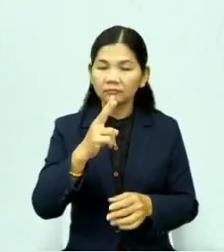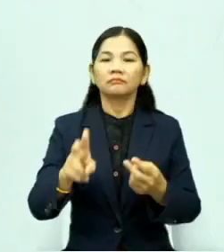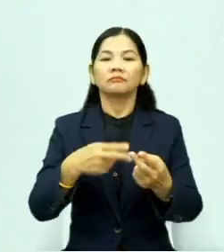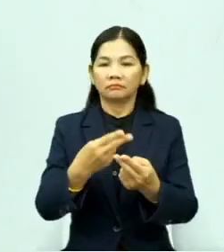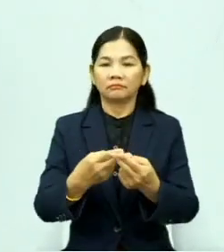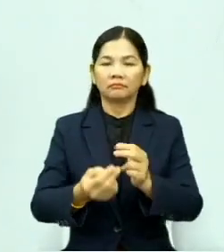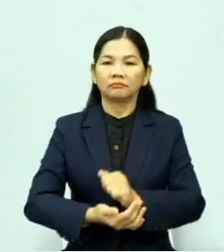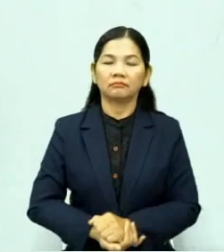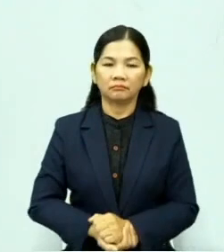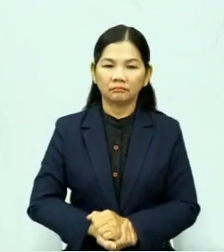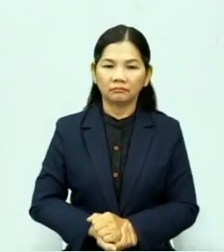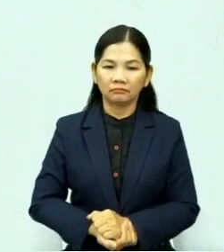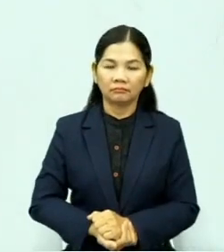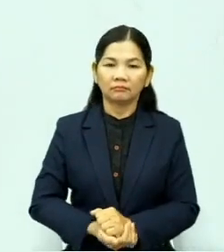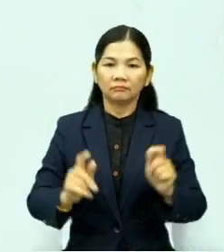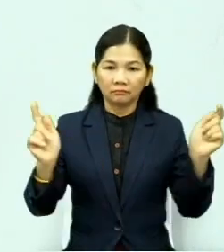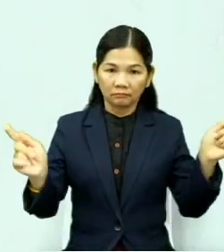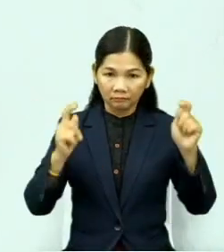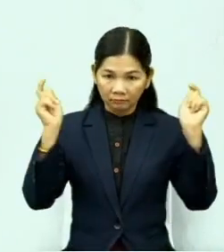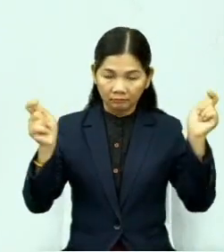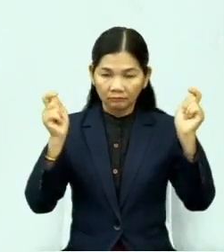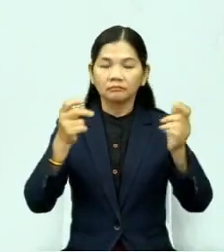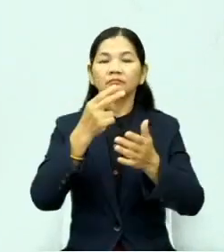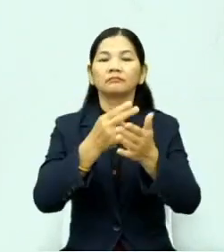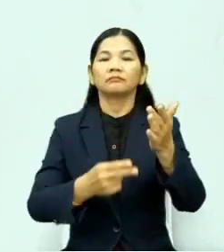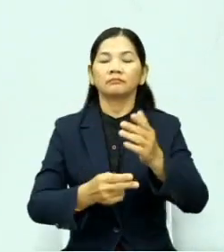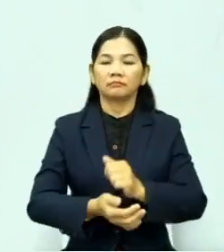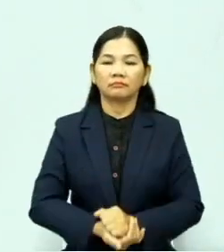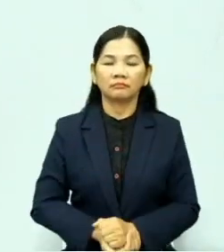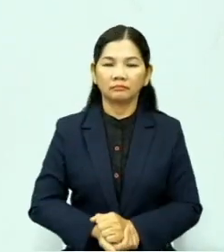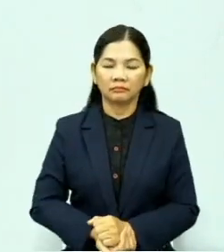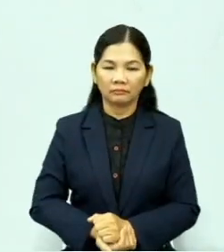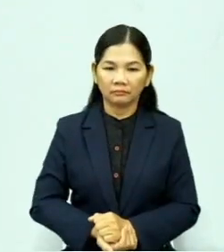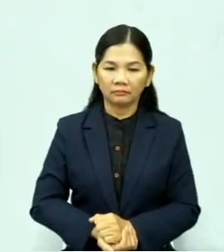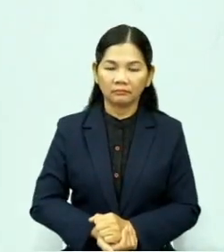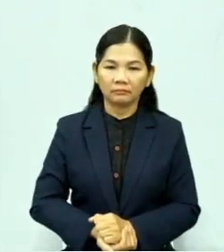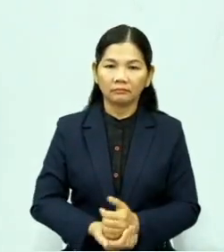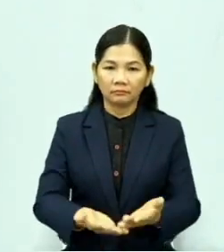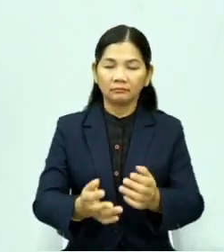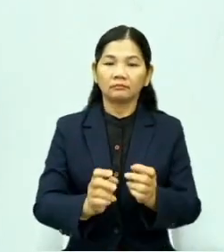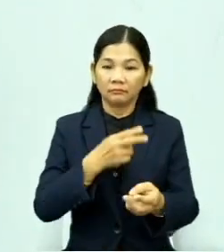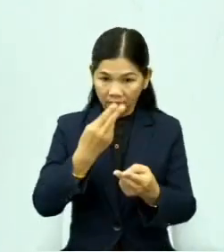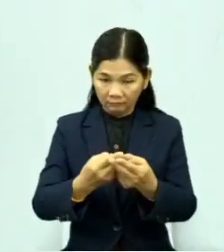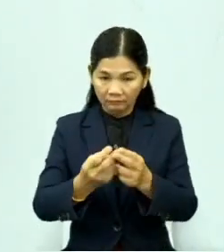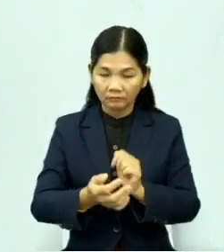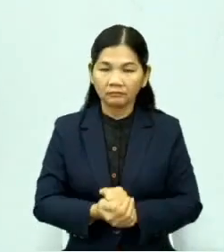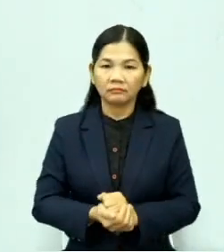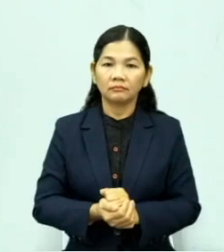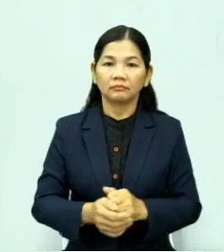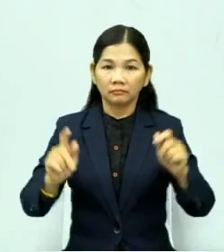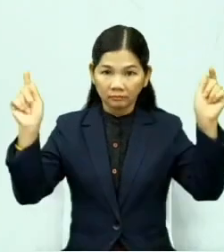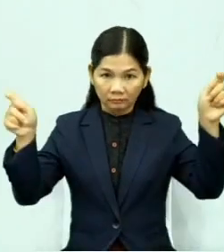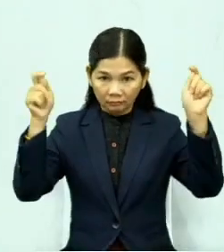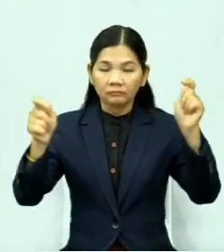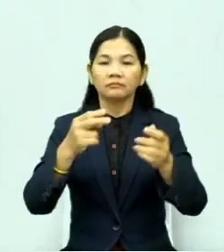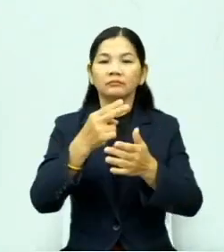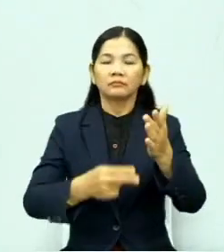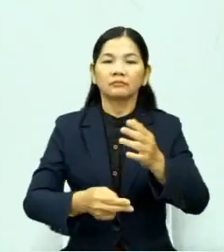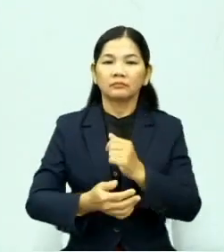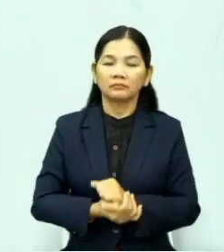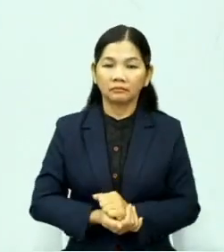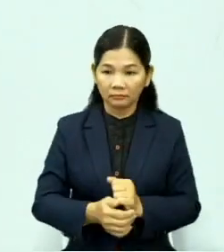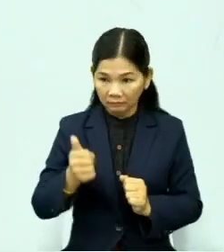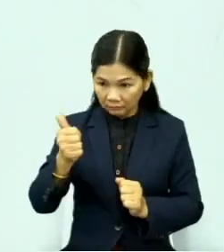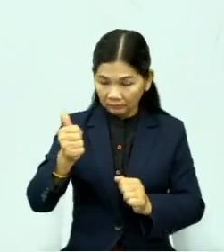ប្រាប់អ្នកគ្រូណាកូនតើមានពិធីអ្វីខ្លះទៅកូនចាតើឥឡូវកូនណាអាចឆ្លើយបានមានពិធីអ្វីខ្លះចា